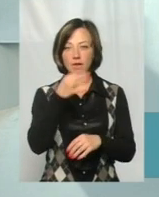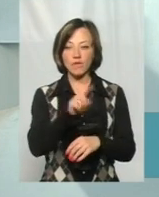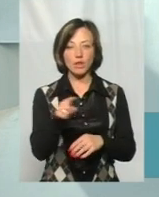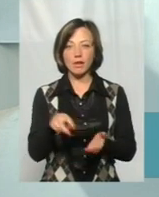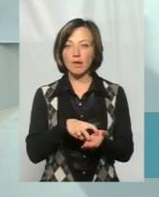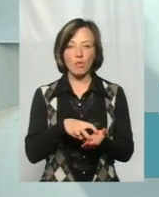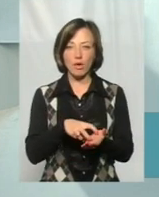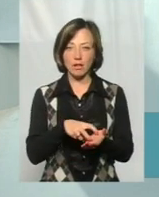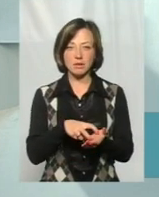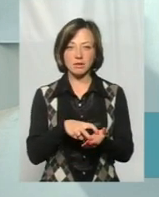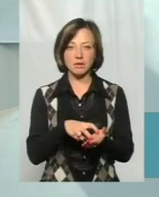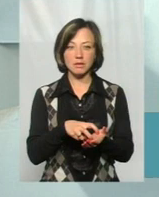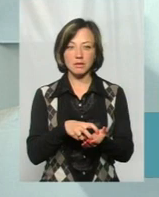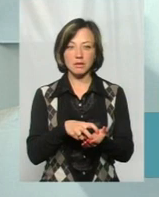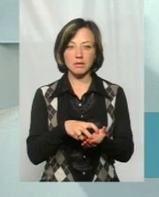не боялися,